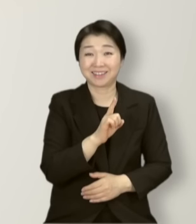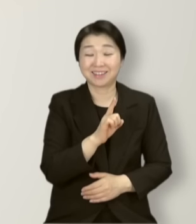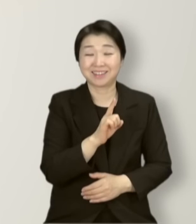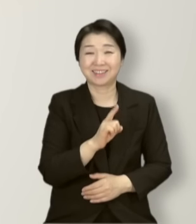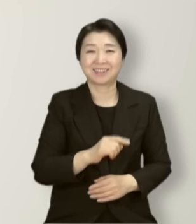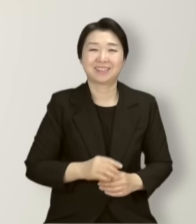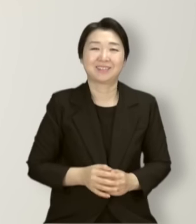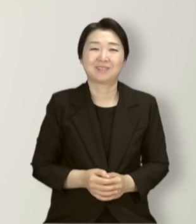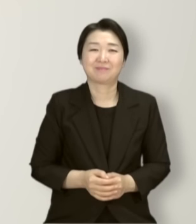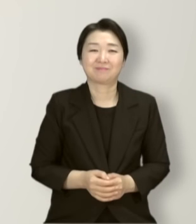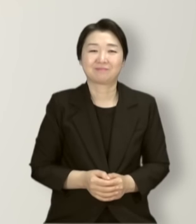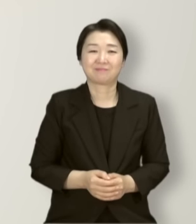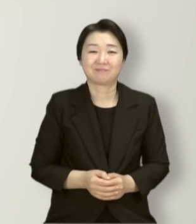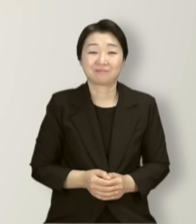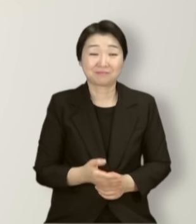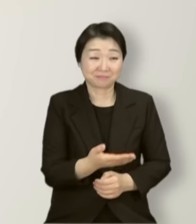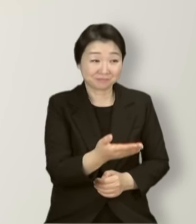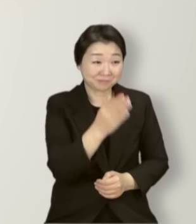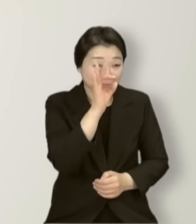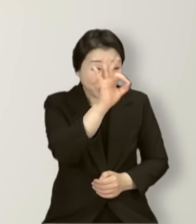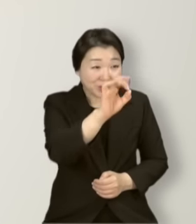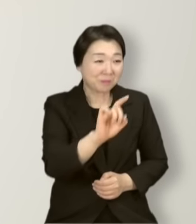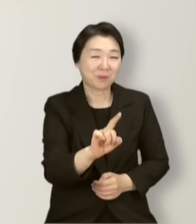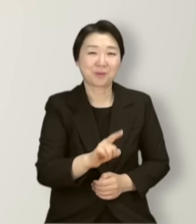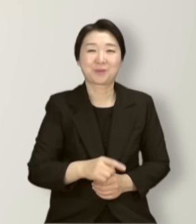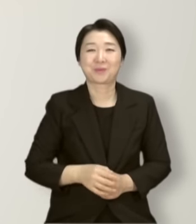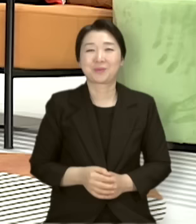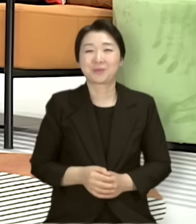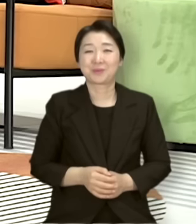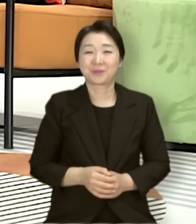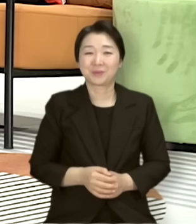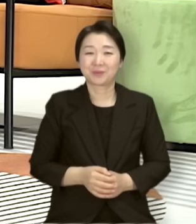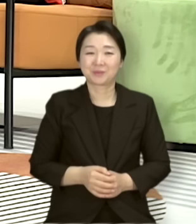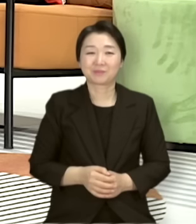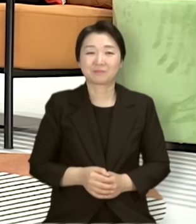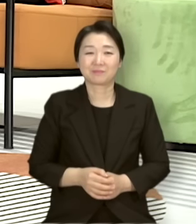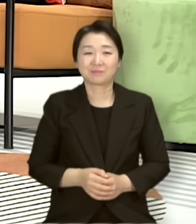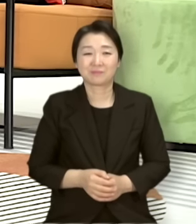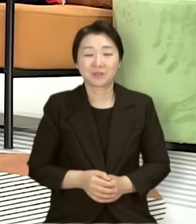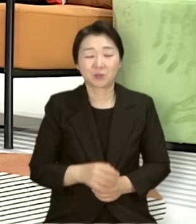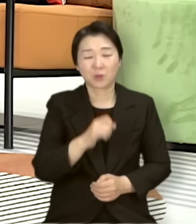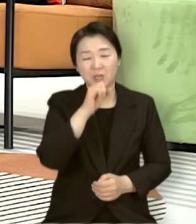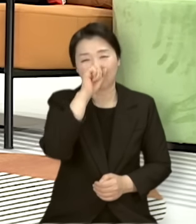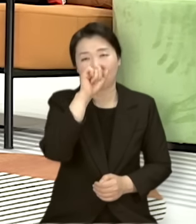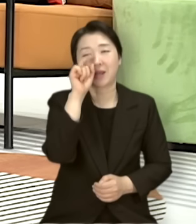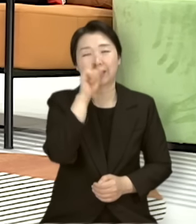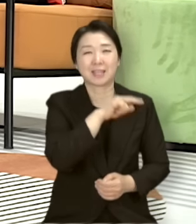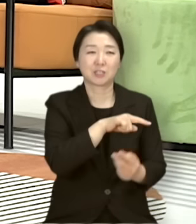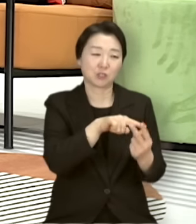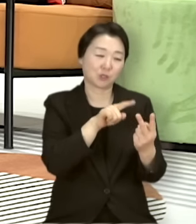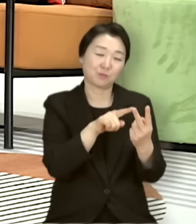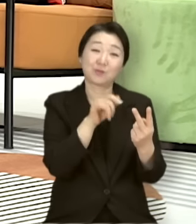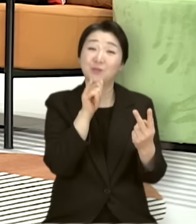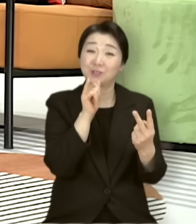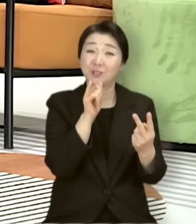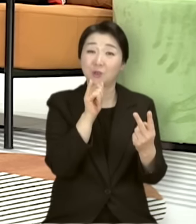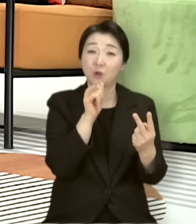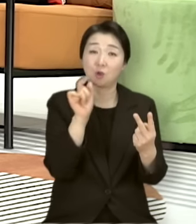많이 예. 하시잖아요. 예. 총장님 보시기에도 좀 그런 점이 부족한가요? 그게 이제 장점, 단점이 있을 수 있는데